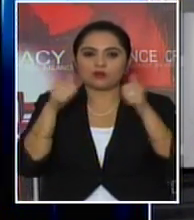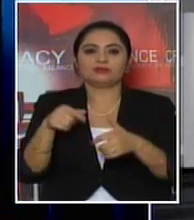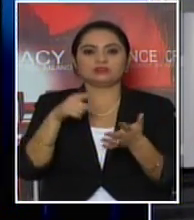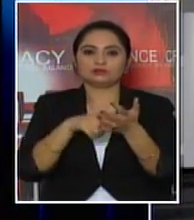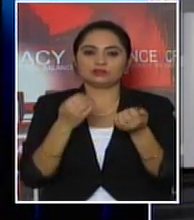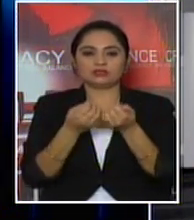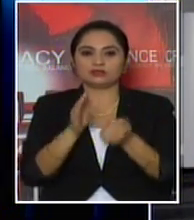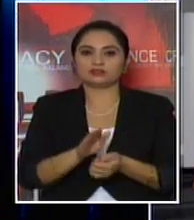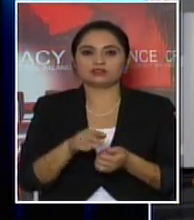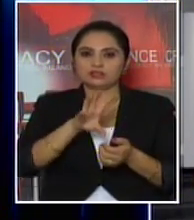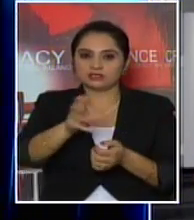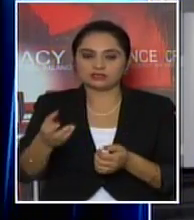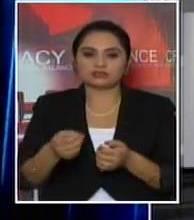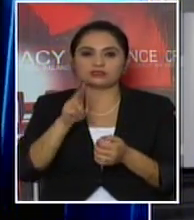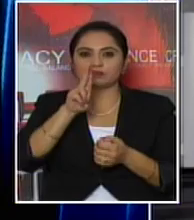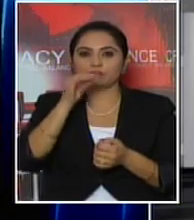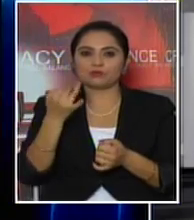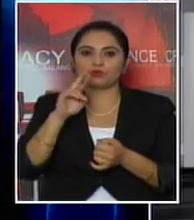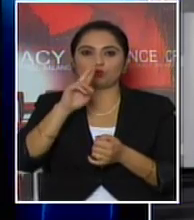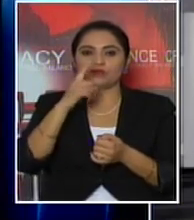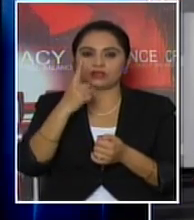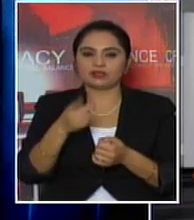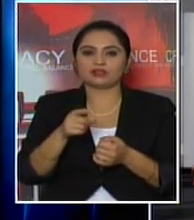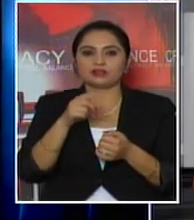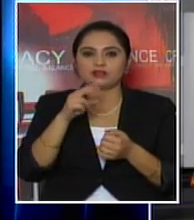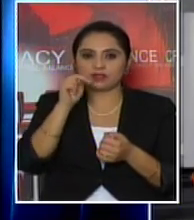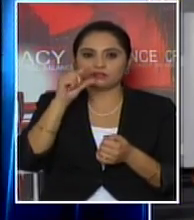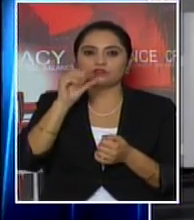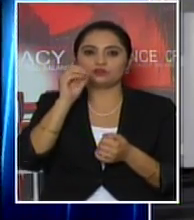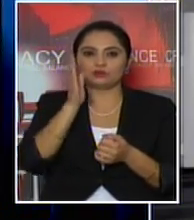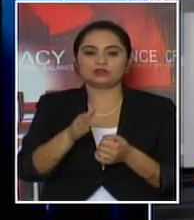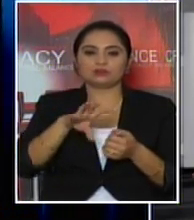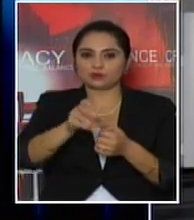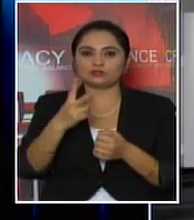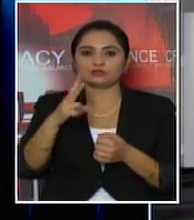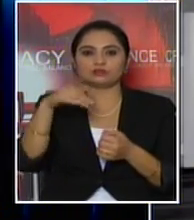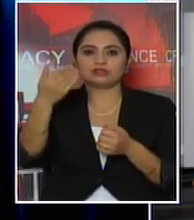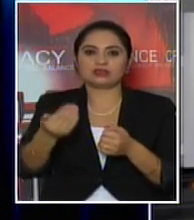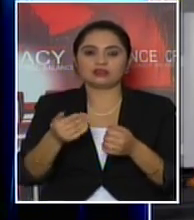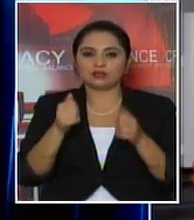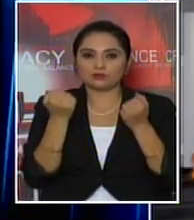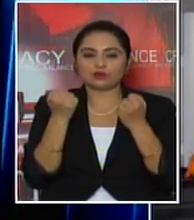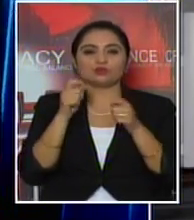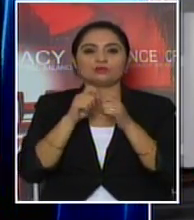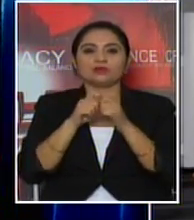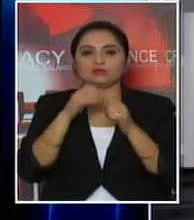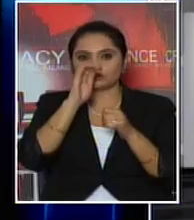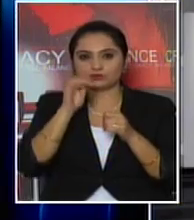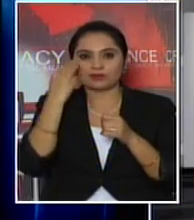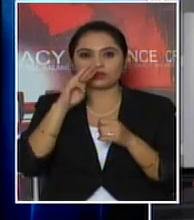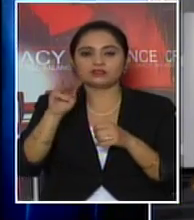छ। स्थानीय भोर नामक एक गैर सरकारी संस्थाले प्रदेश नम्बर दुईलाई सबल बनाउन